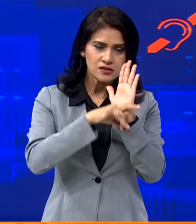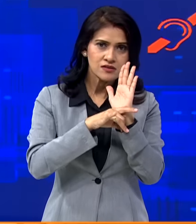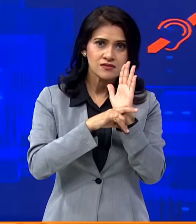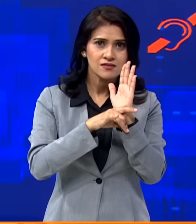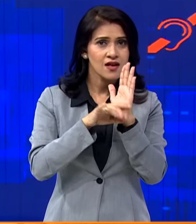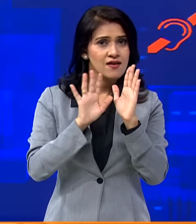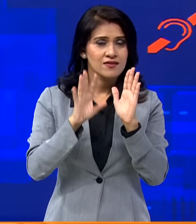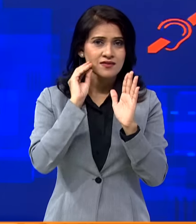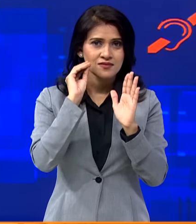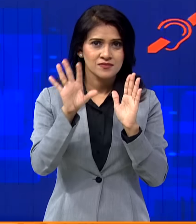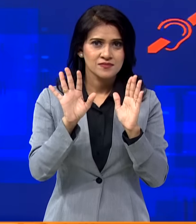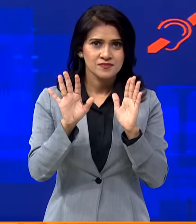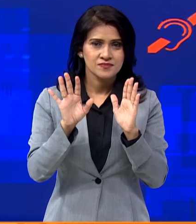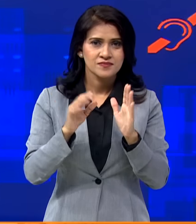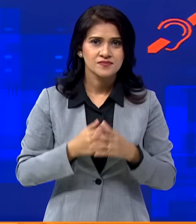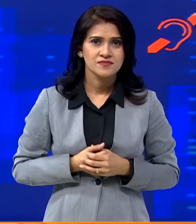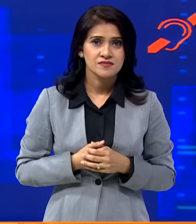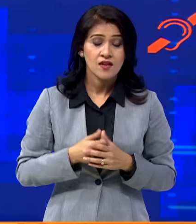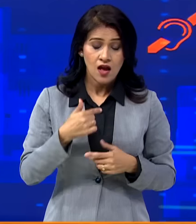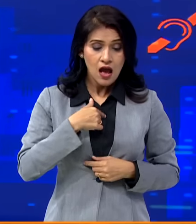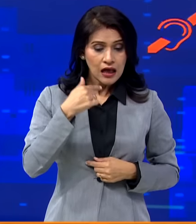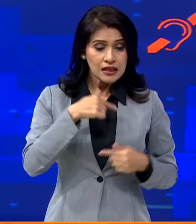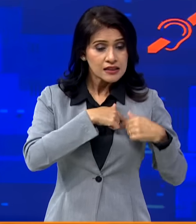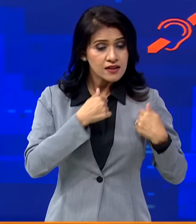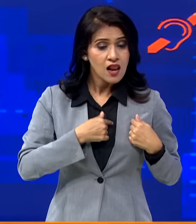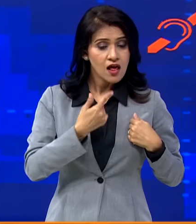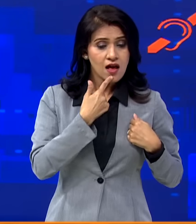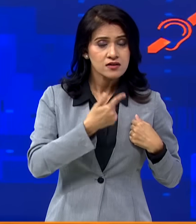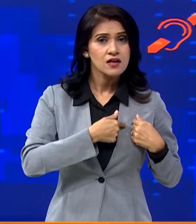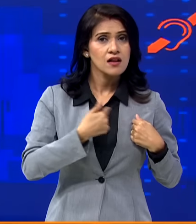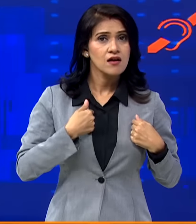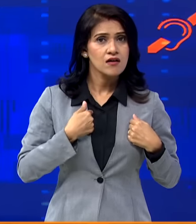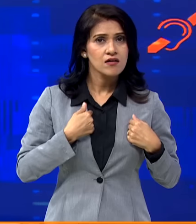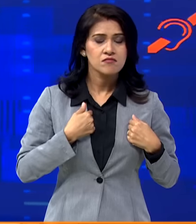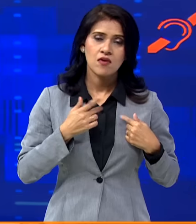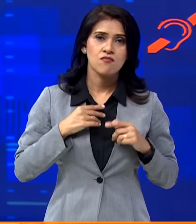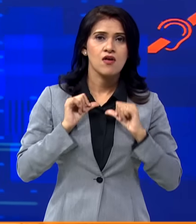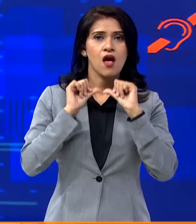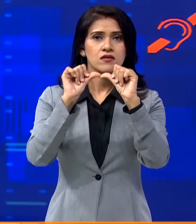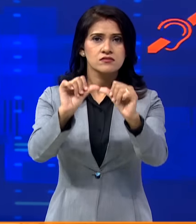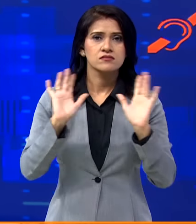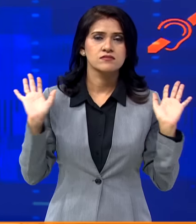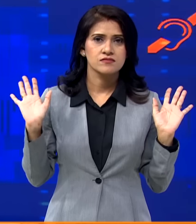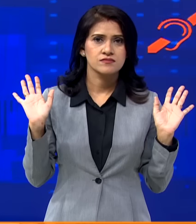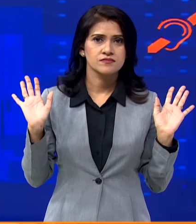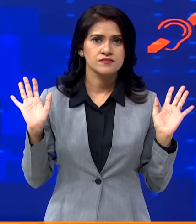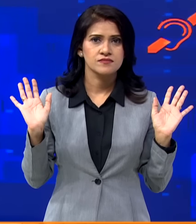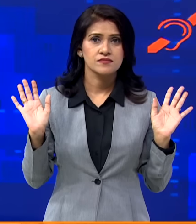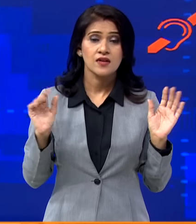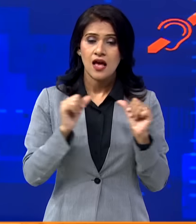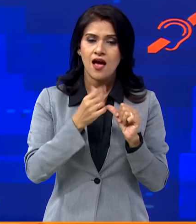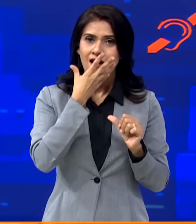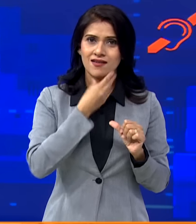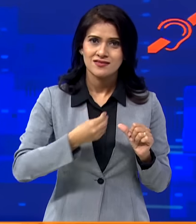है मैं दिल की बात कहे बिना मानूंगा नहीं माफ करना आचार्य प्रमोद हम कहीं भी